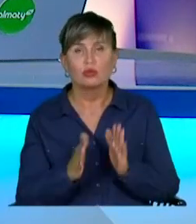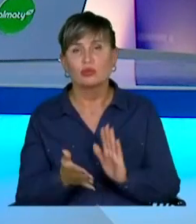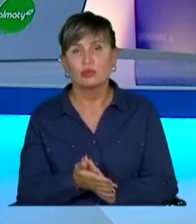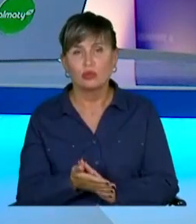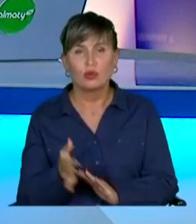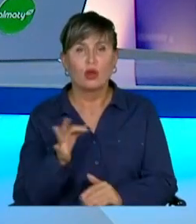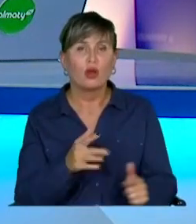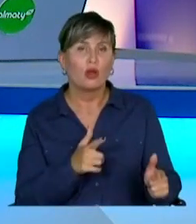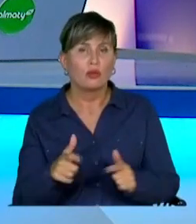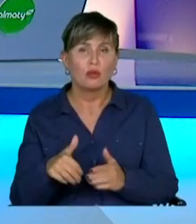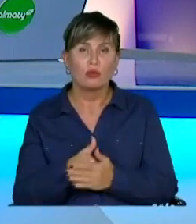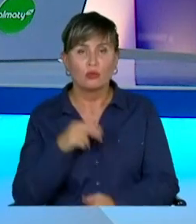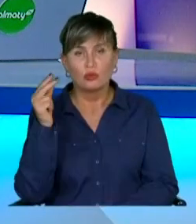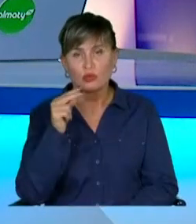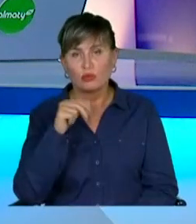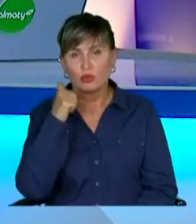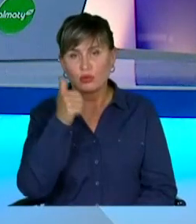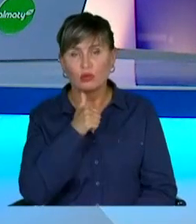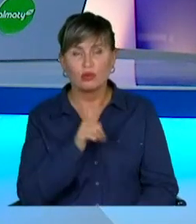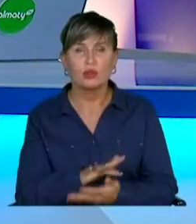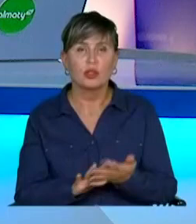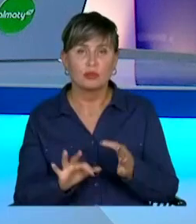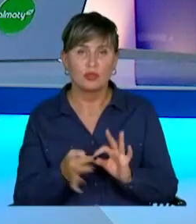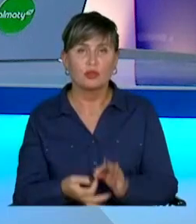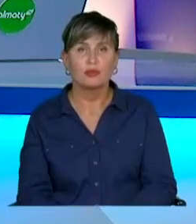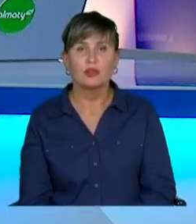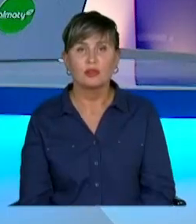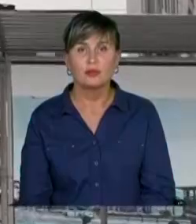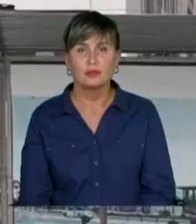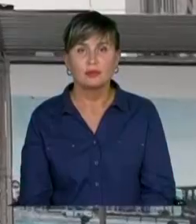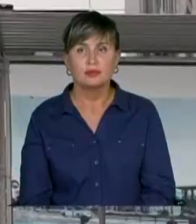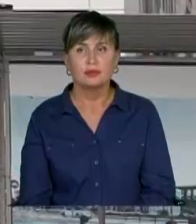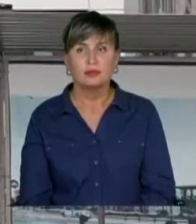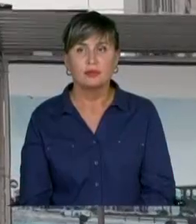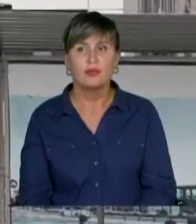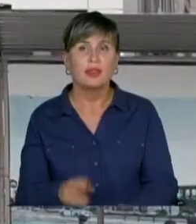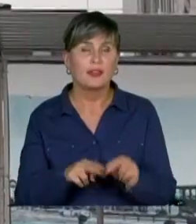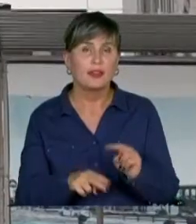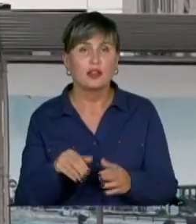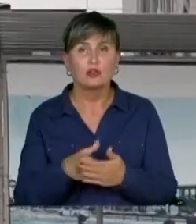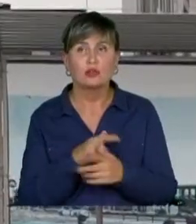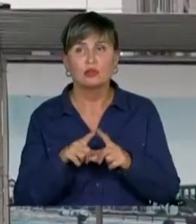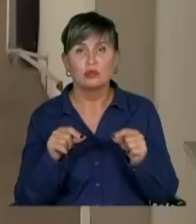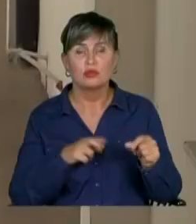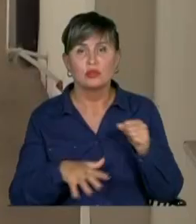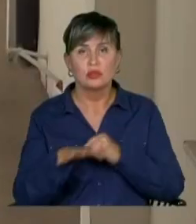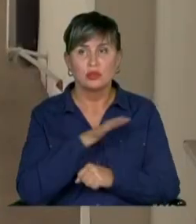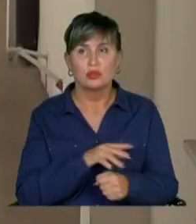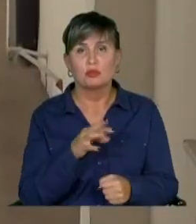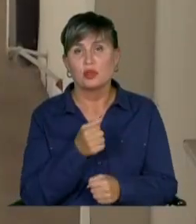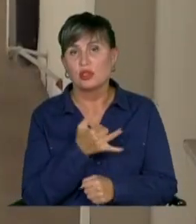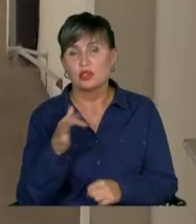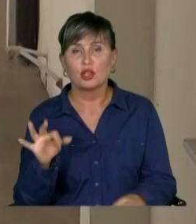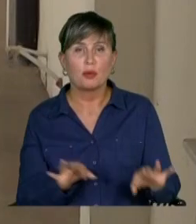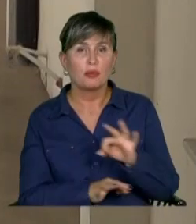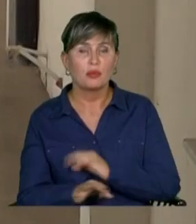О готовности к новому учебному году расскажет Далия Насипова. Строительство новых школ в стране идет сразу по нескольким